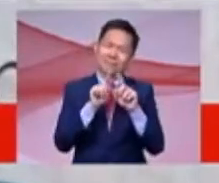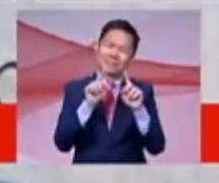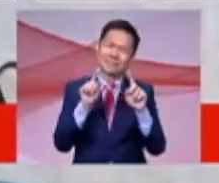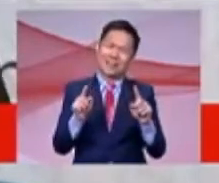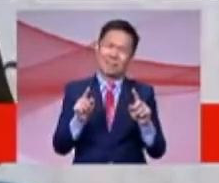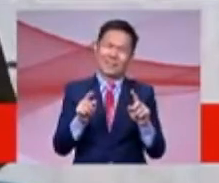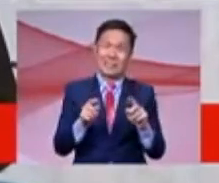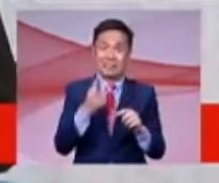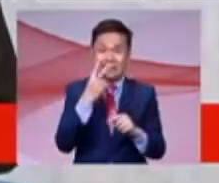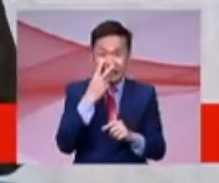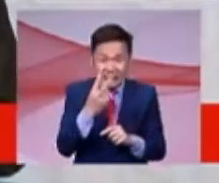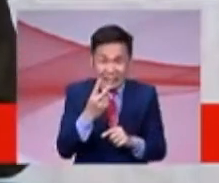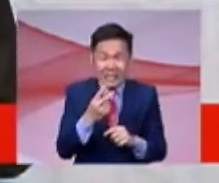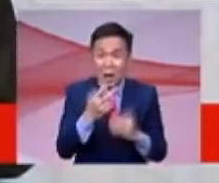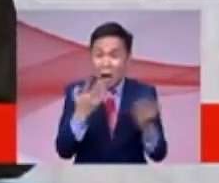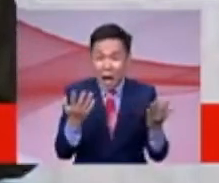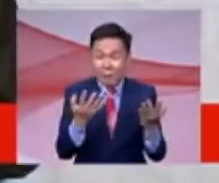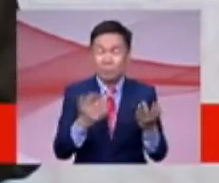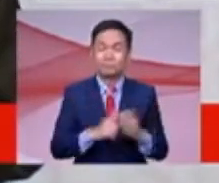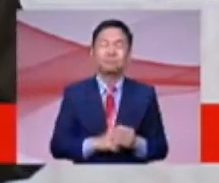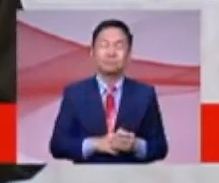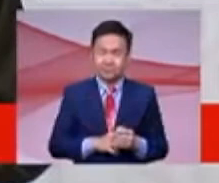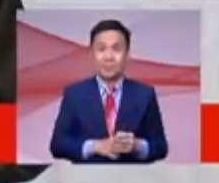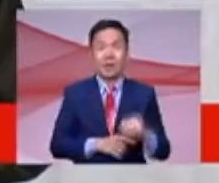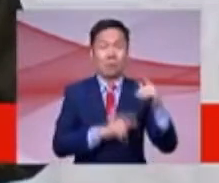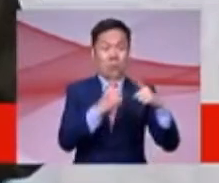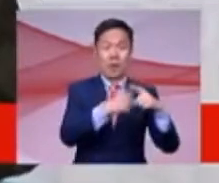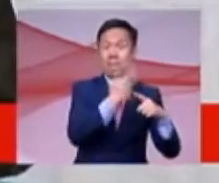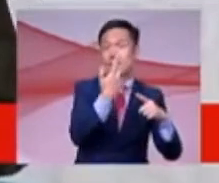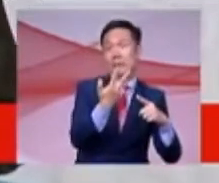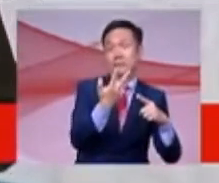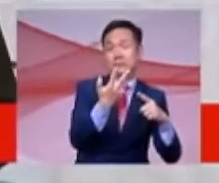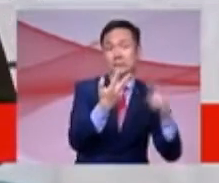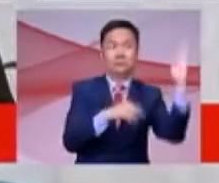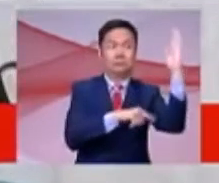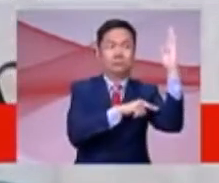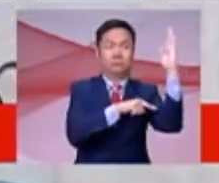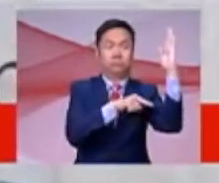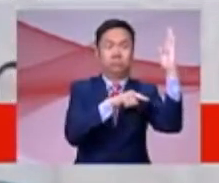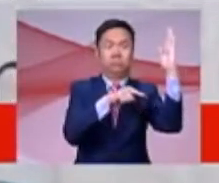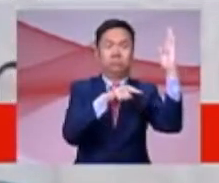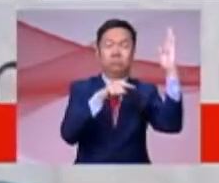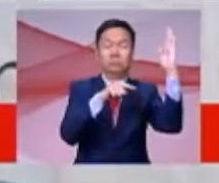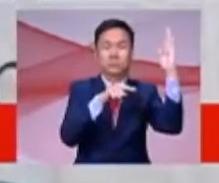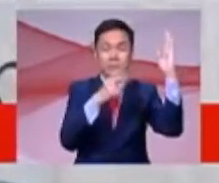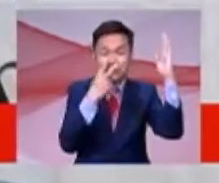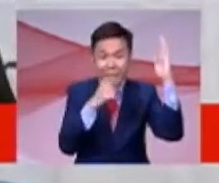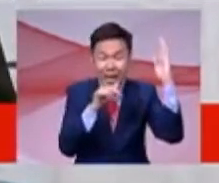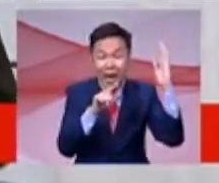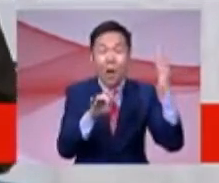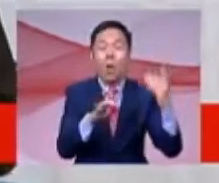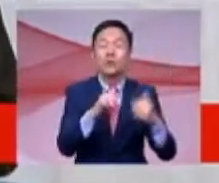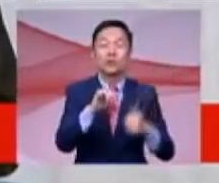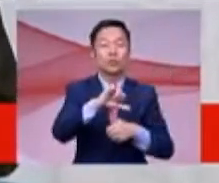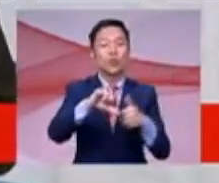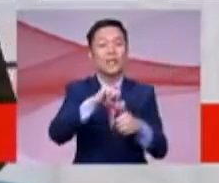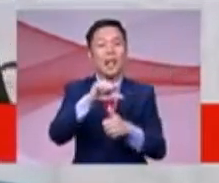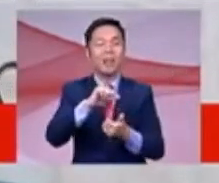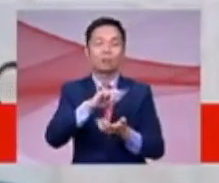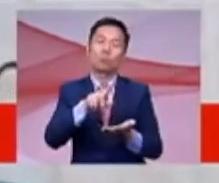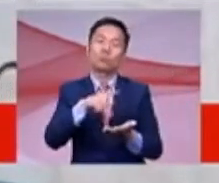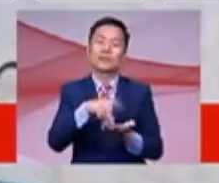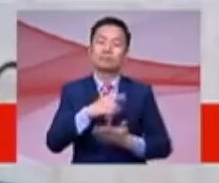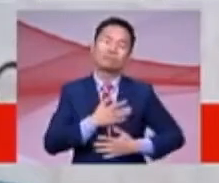critical point kita lihat pada permulaan bulan Mac, kita telah membenarkan sektor sosial,